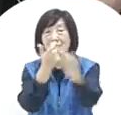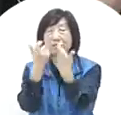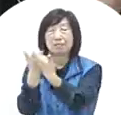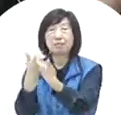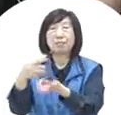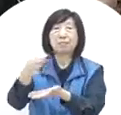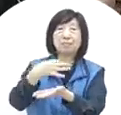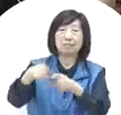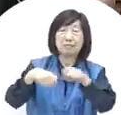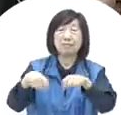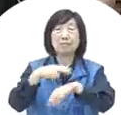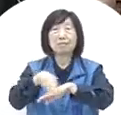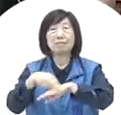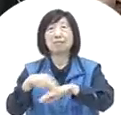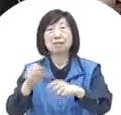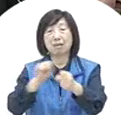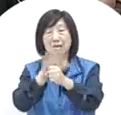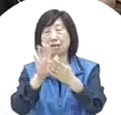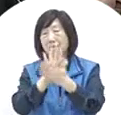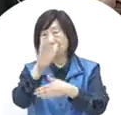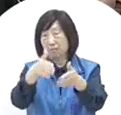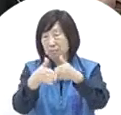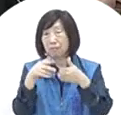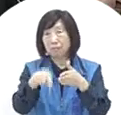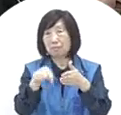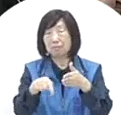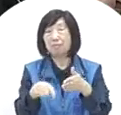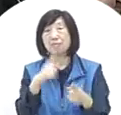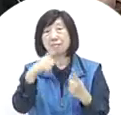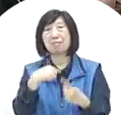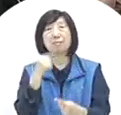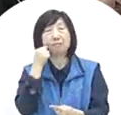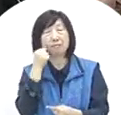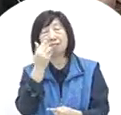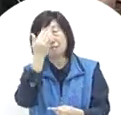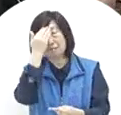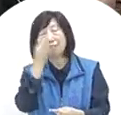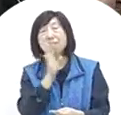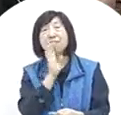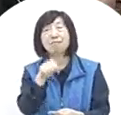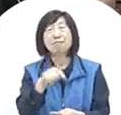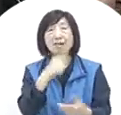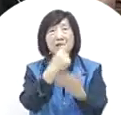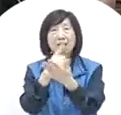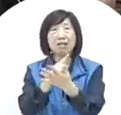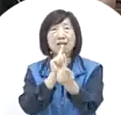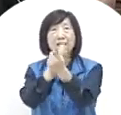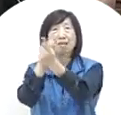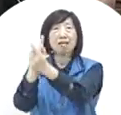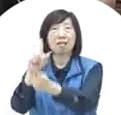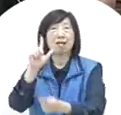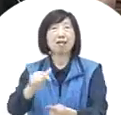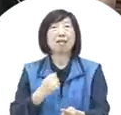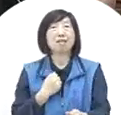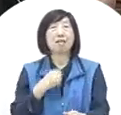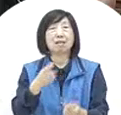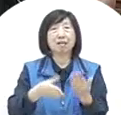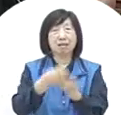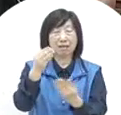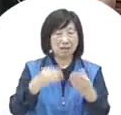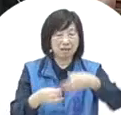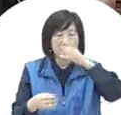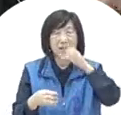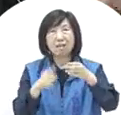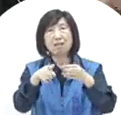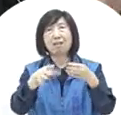都是我们疫情后时代非常重要的困难跟挑战。 我记得很多每一个我都认识了。 市长，你刚刚我这一瓶茶，你到底不喝一